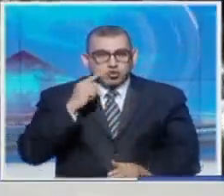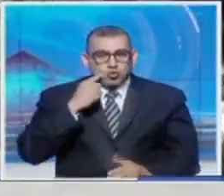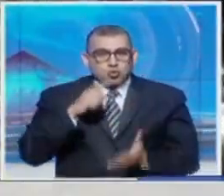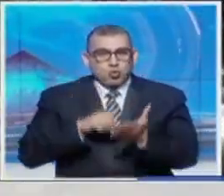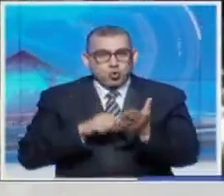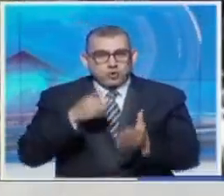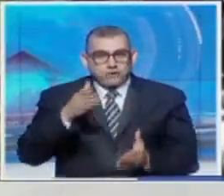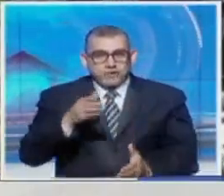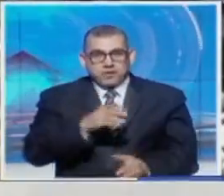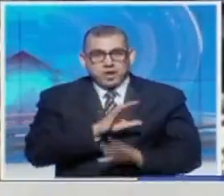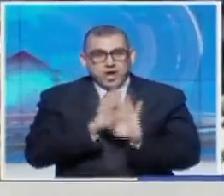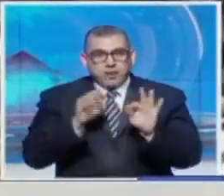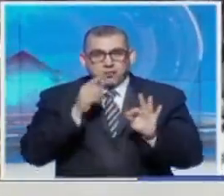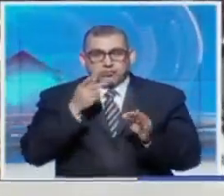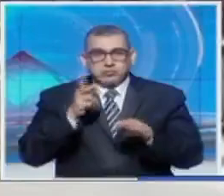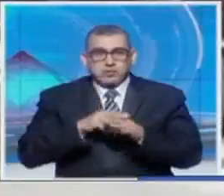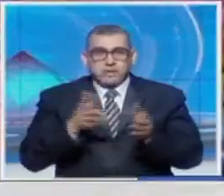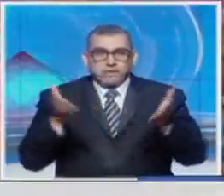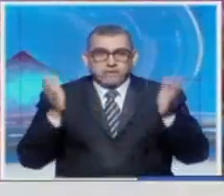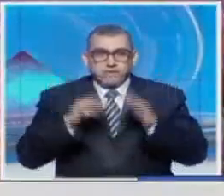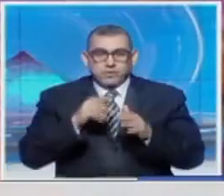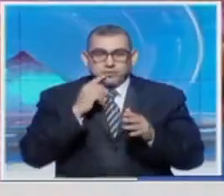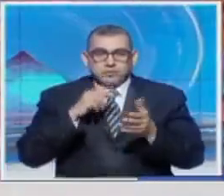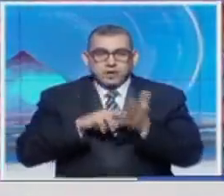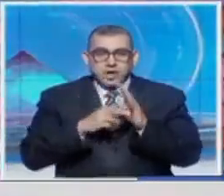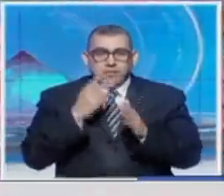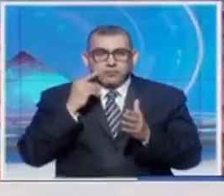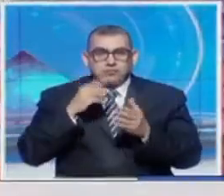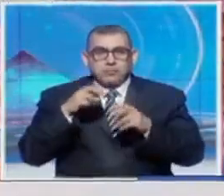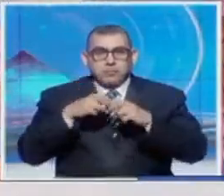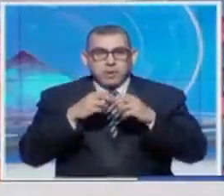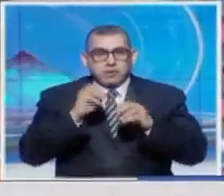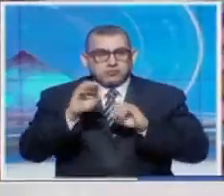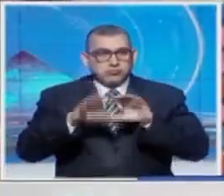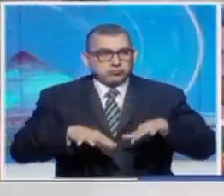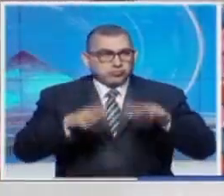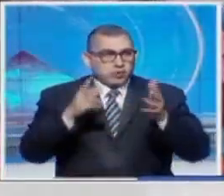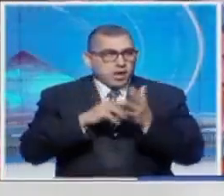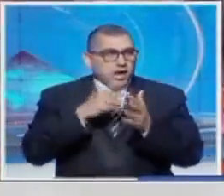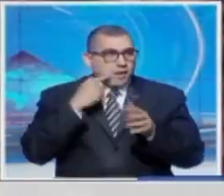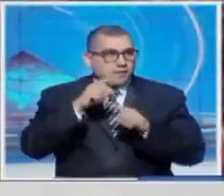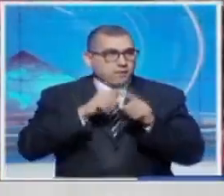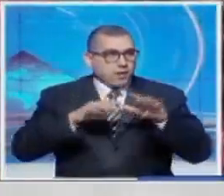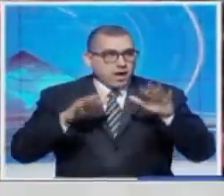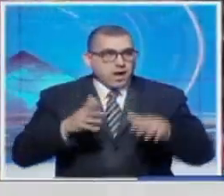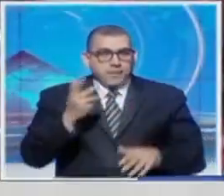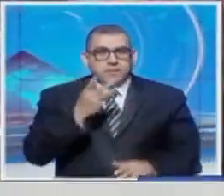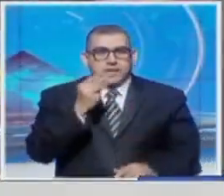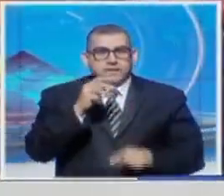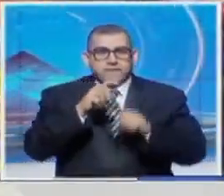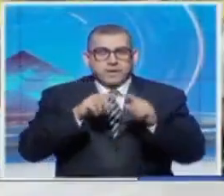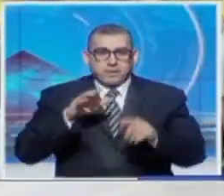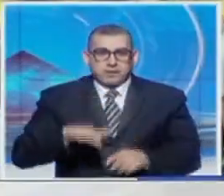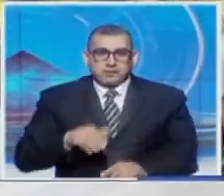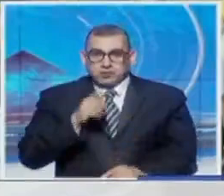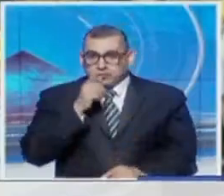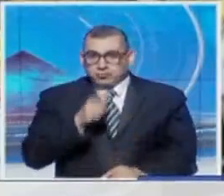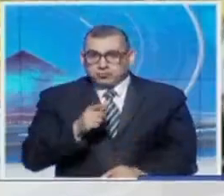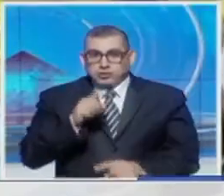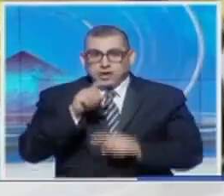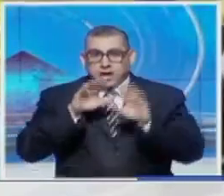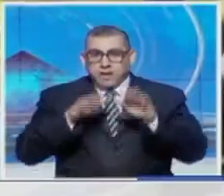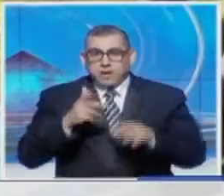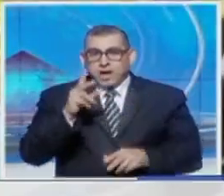والأرز وغيرها من السلع الأخرى، وأفرة في المعروض وتخفيضات تصل إلى 30%. احنا عندنا التخفيضات